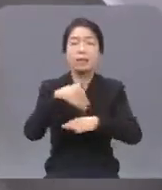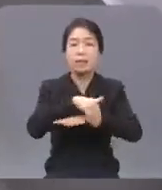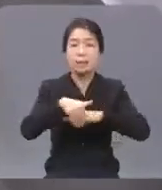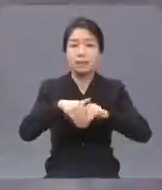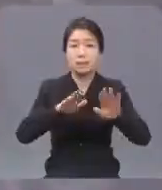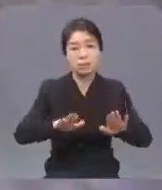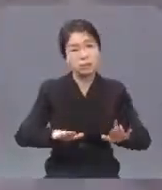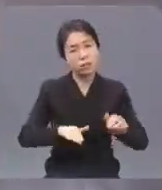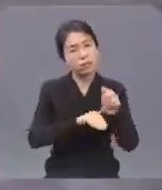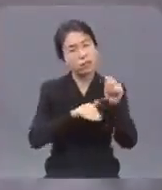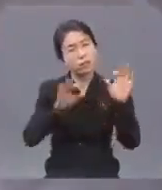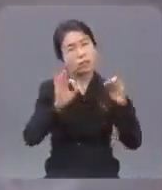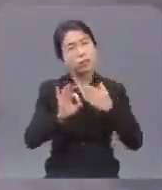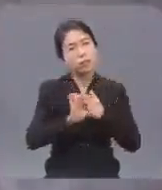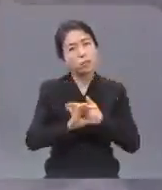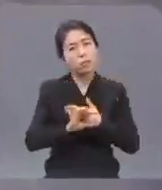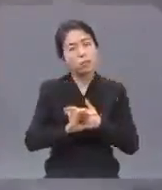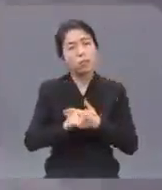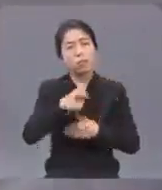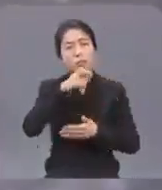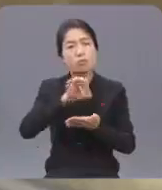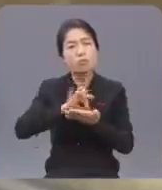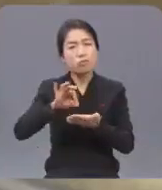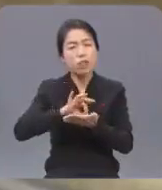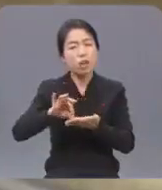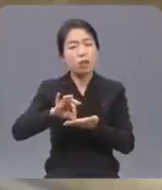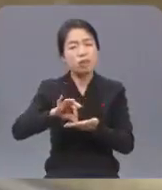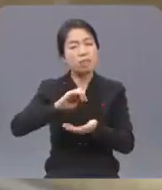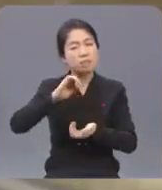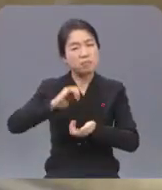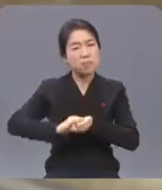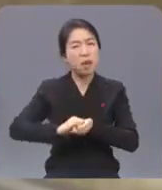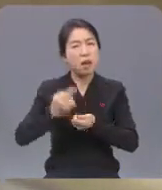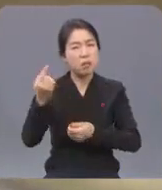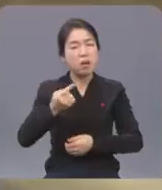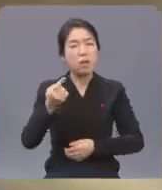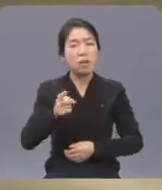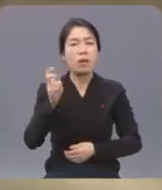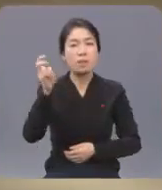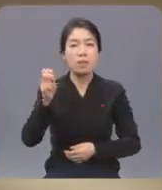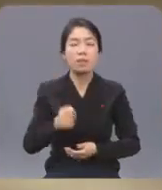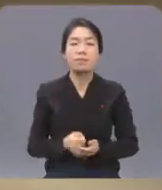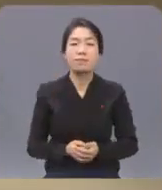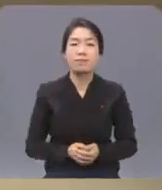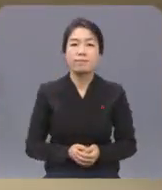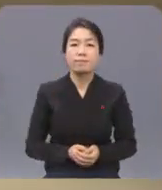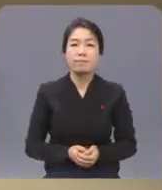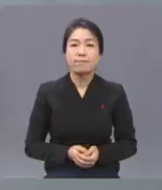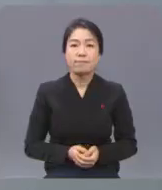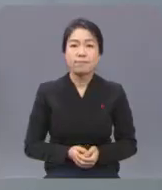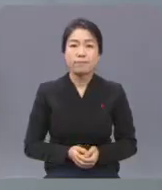현재 수준에서는 제한급수가 불가피해 보입니다. KBS 뉴스 유승용입니다.